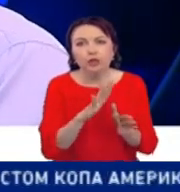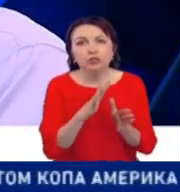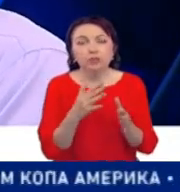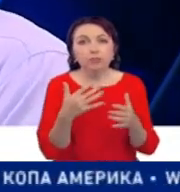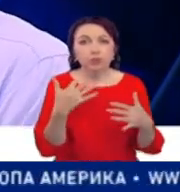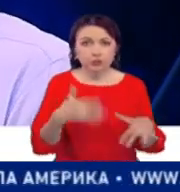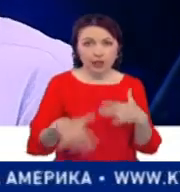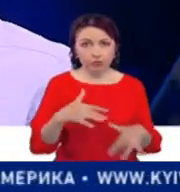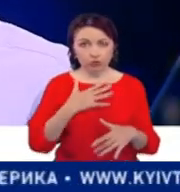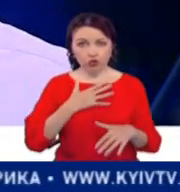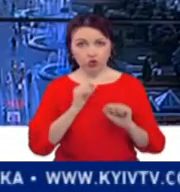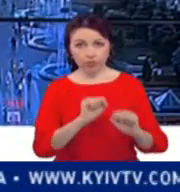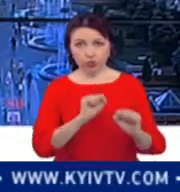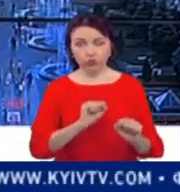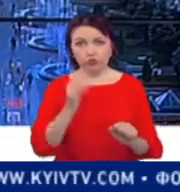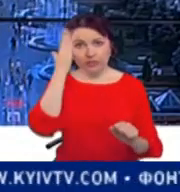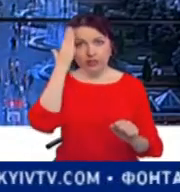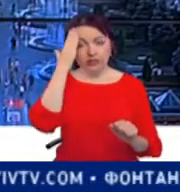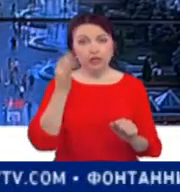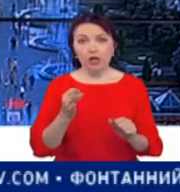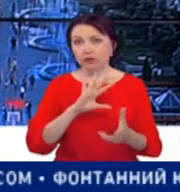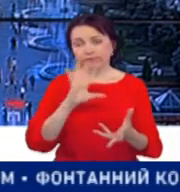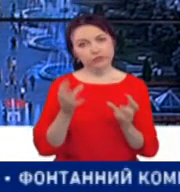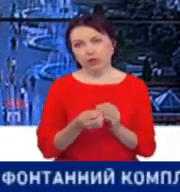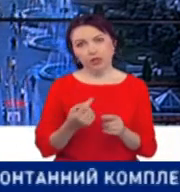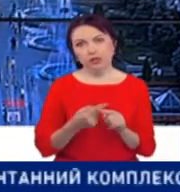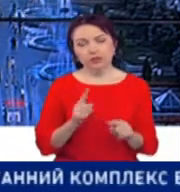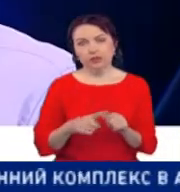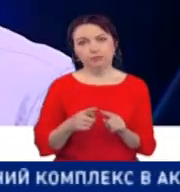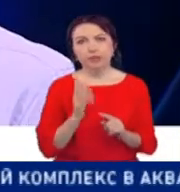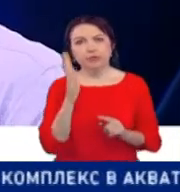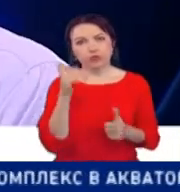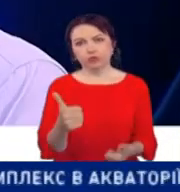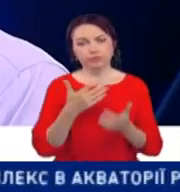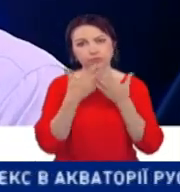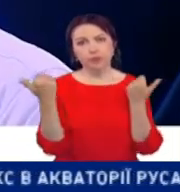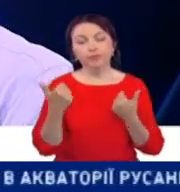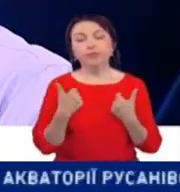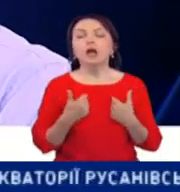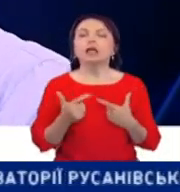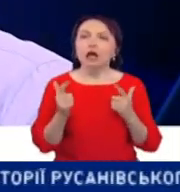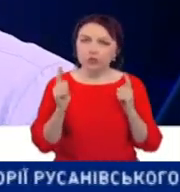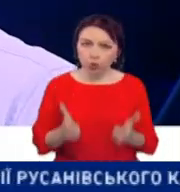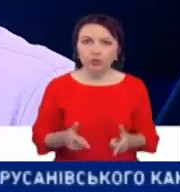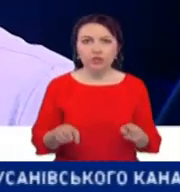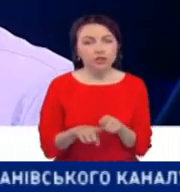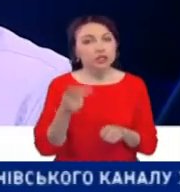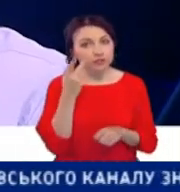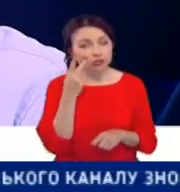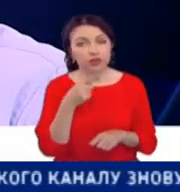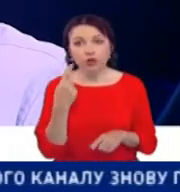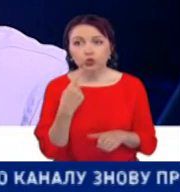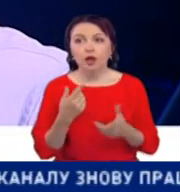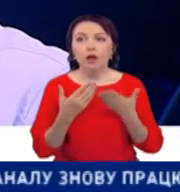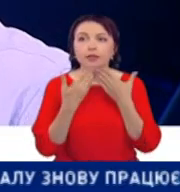нашу обороноздатність, взагалі, ну, носить жодного перспективного характеру. Але ж я згоден, я так завжди кажу, і що